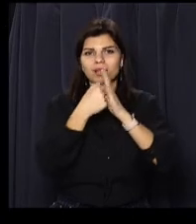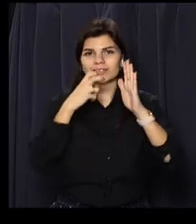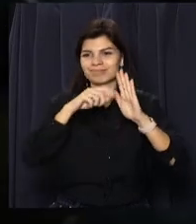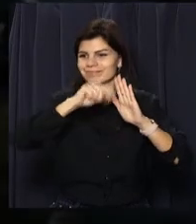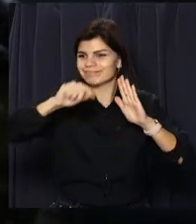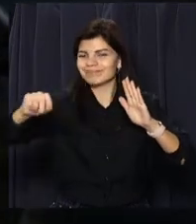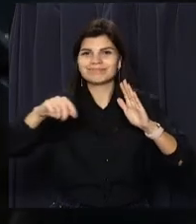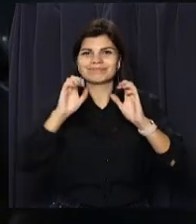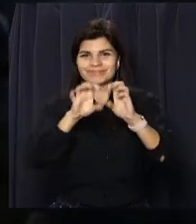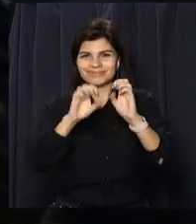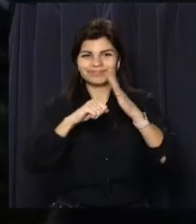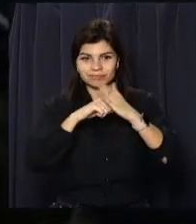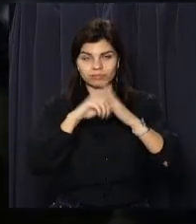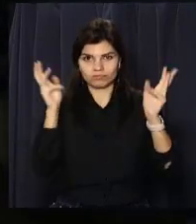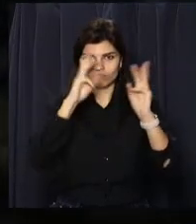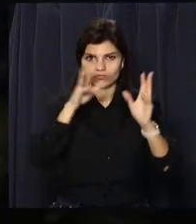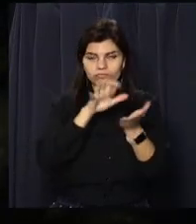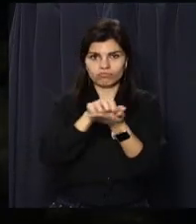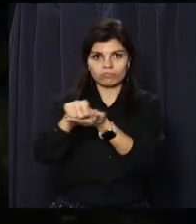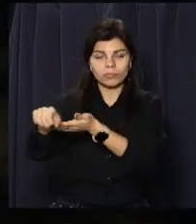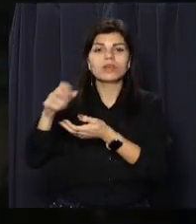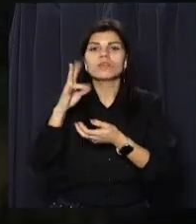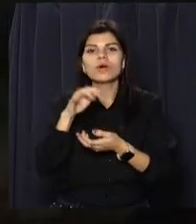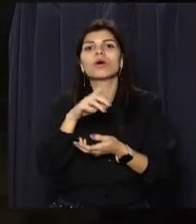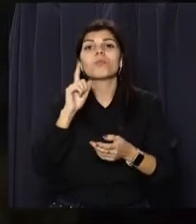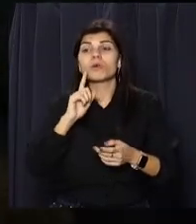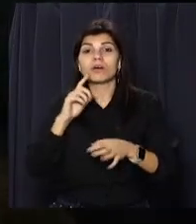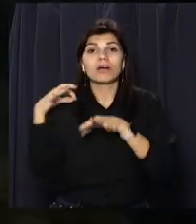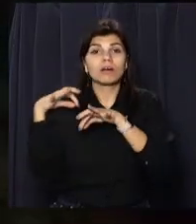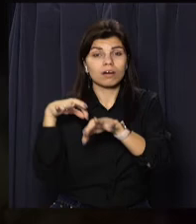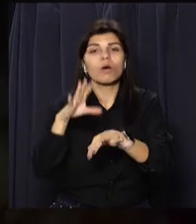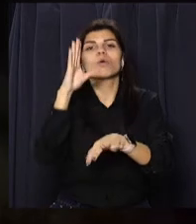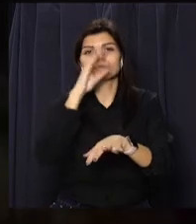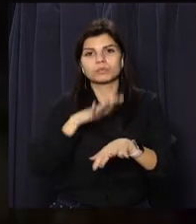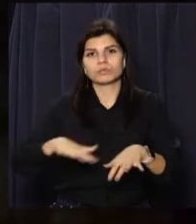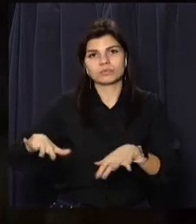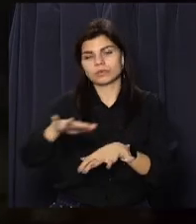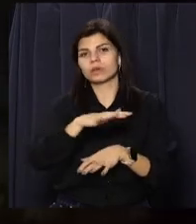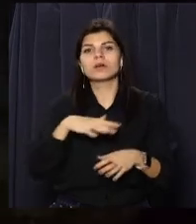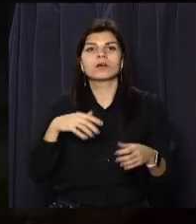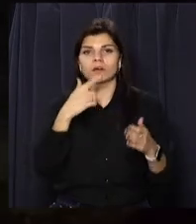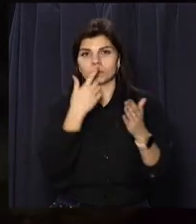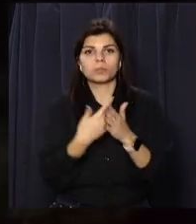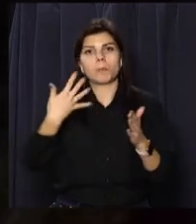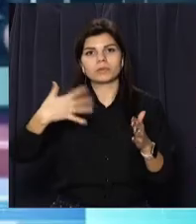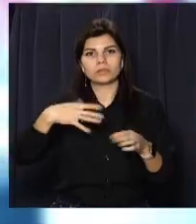дахом. Пожежу рятувальники ліквідували, однак вогонь встиг знищити речі на площі півсотні квадратів.